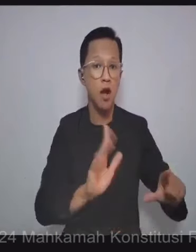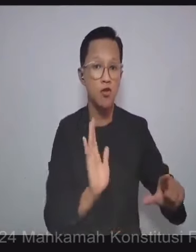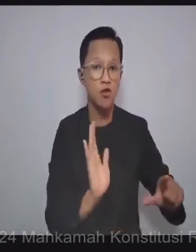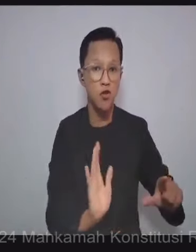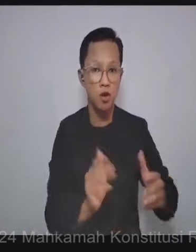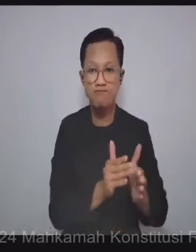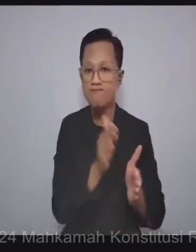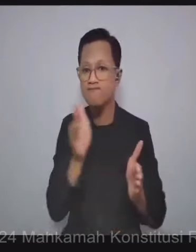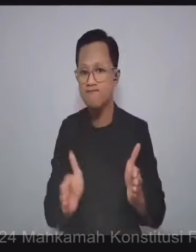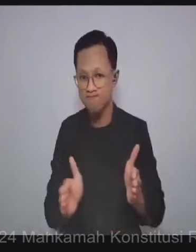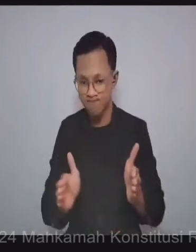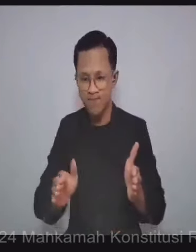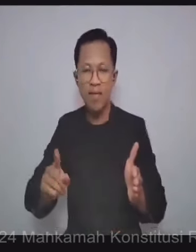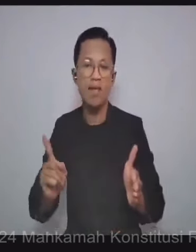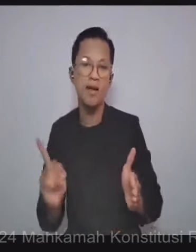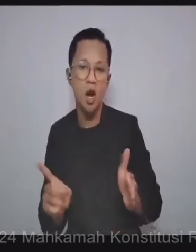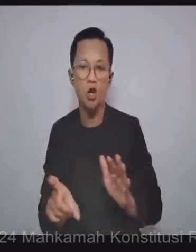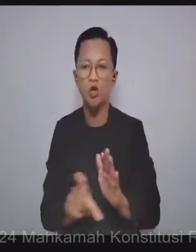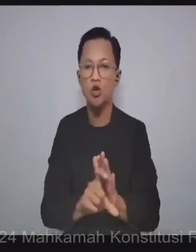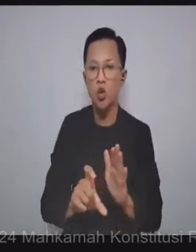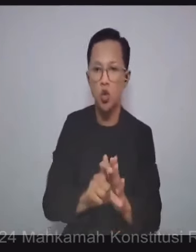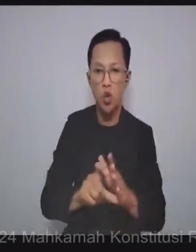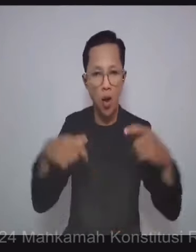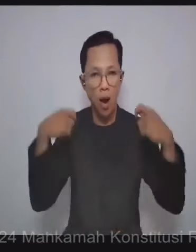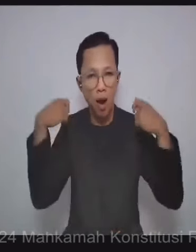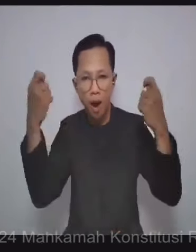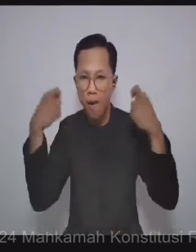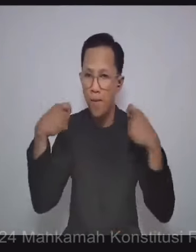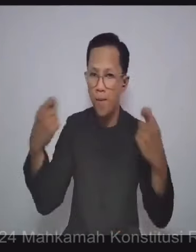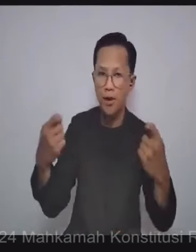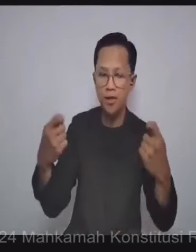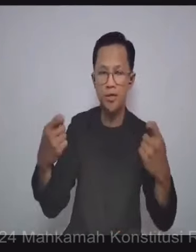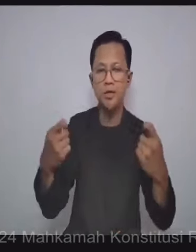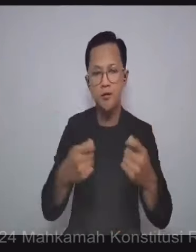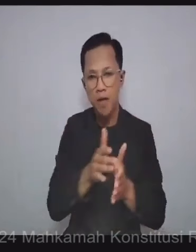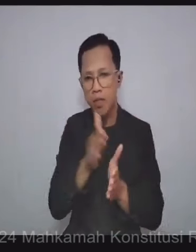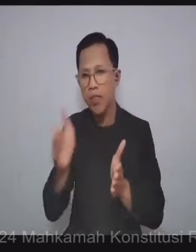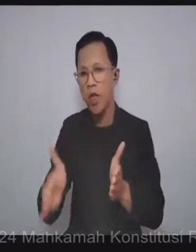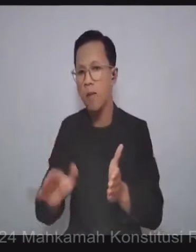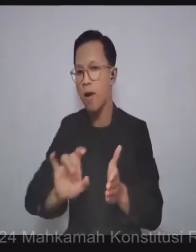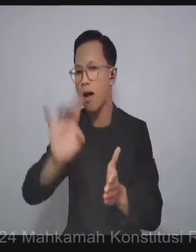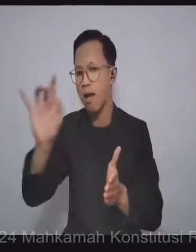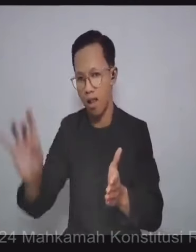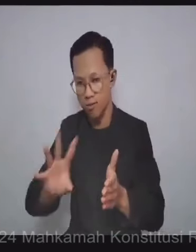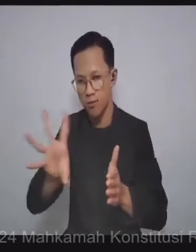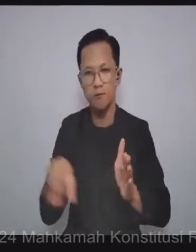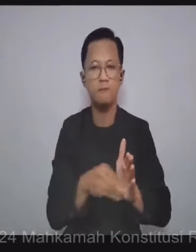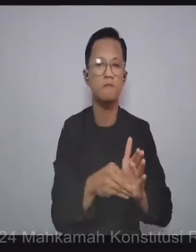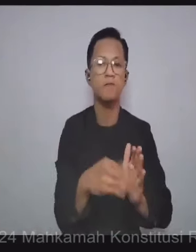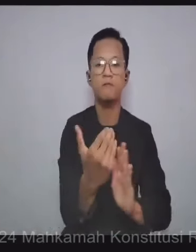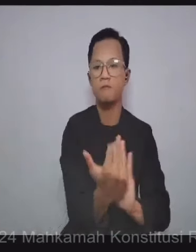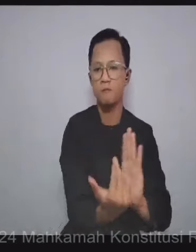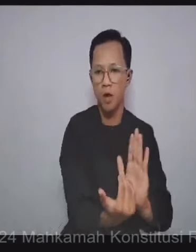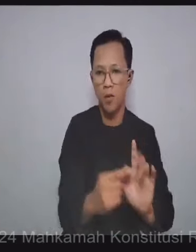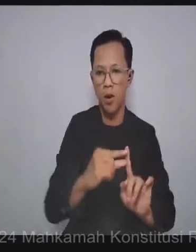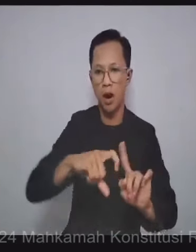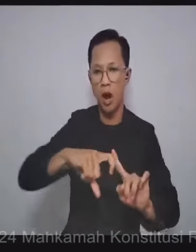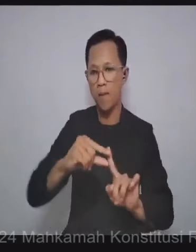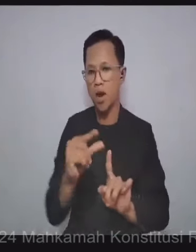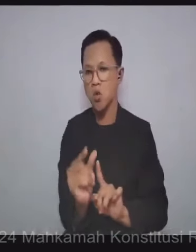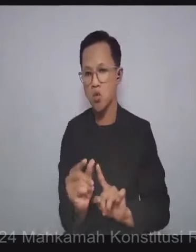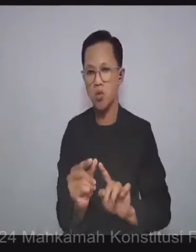berikutnya seperti tahapan masa kampanye dan tahapan lainnya Sebagaimana telah diatur dalam lampiran PKPU Nomor 3